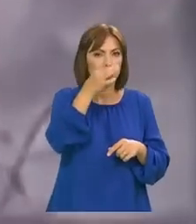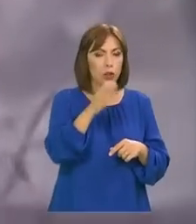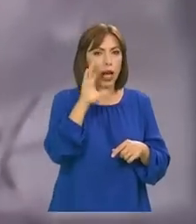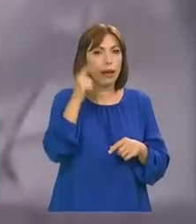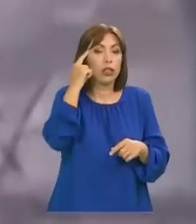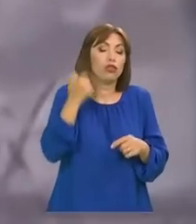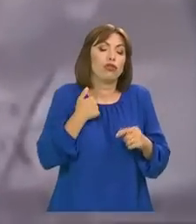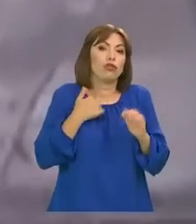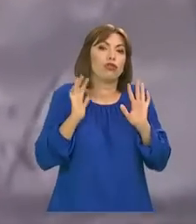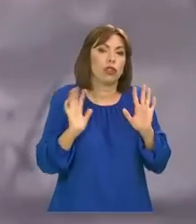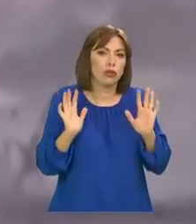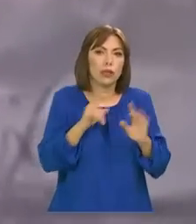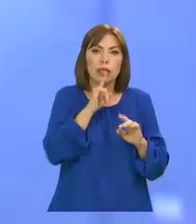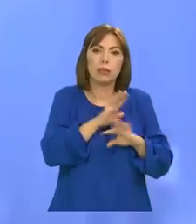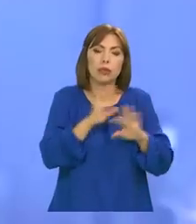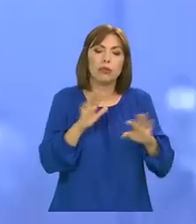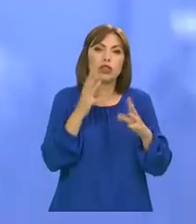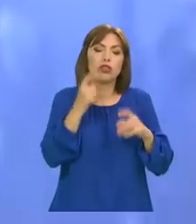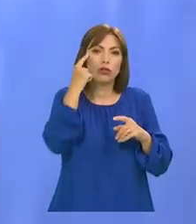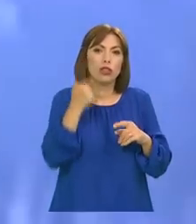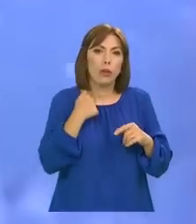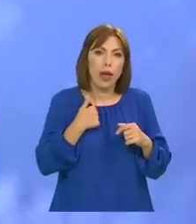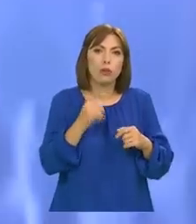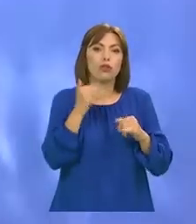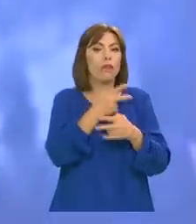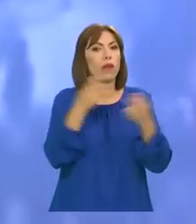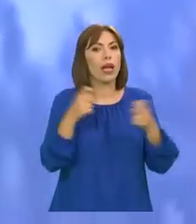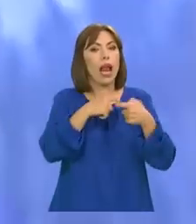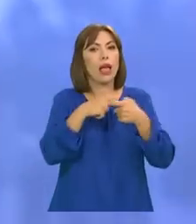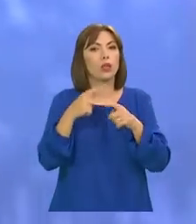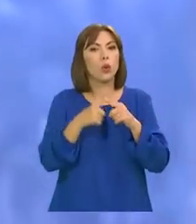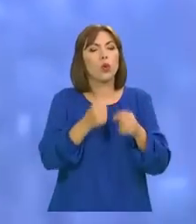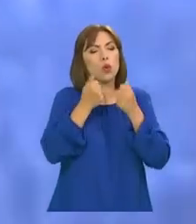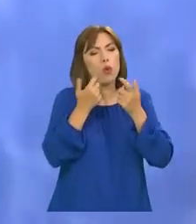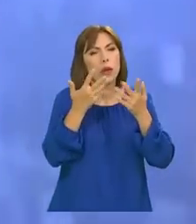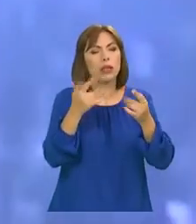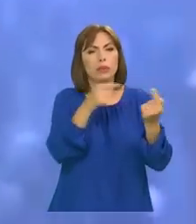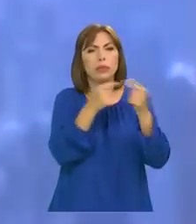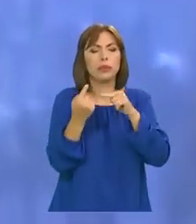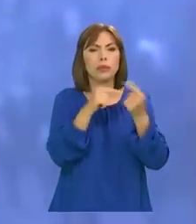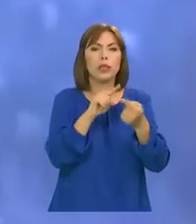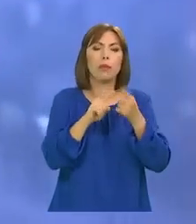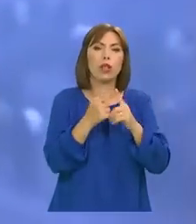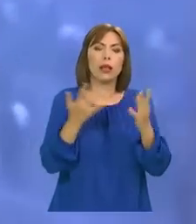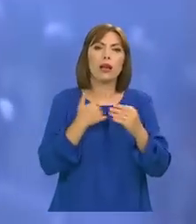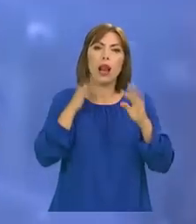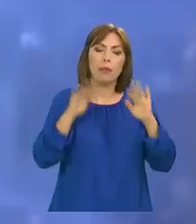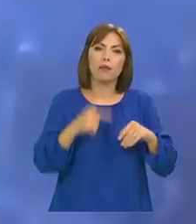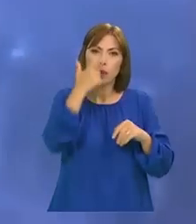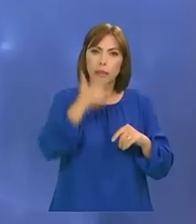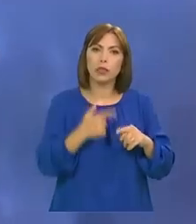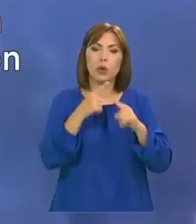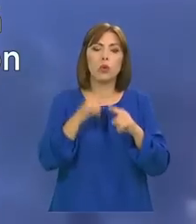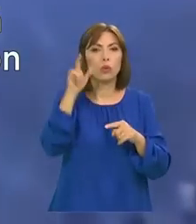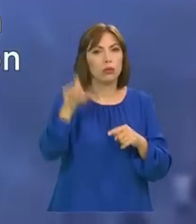din ce știu eu, pur și simplu din ce știu eu și fără legătură cu numeroasele dispute politice pe care le-am avut personal cu Ion